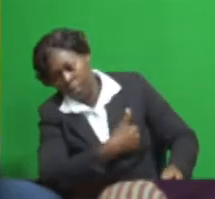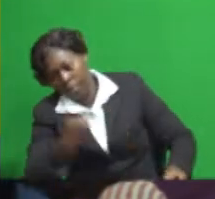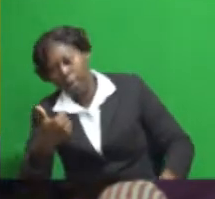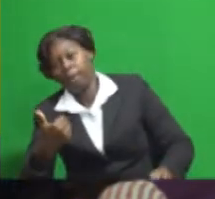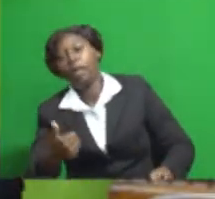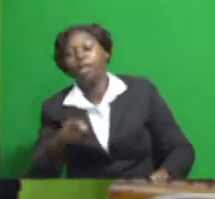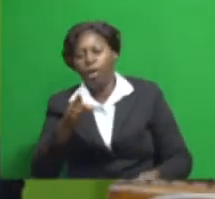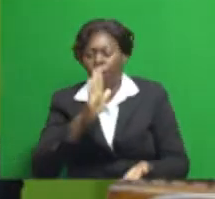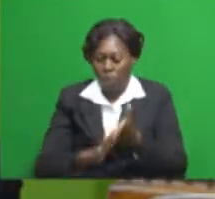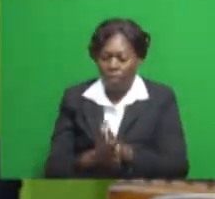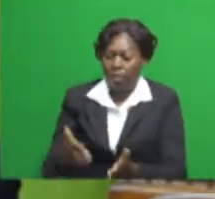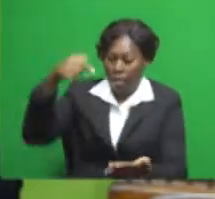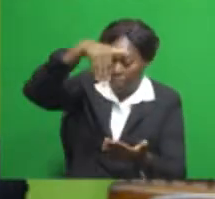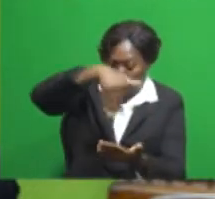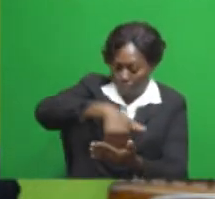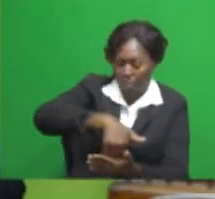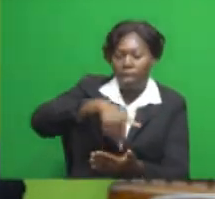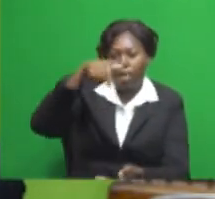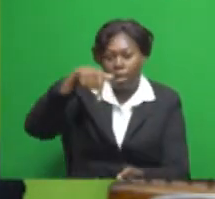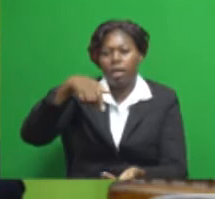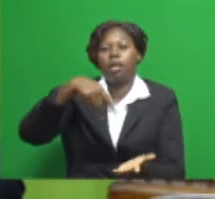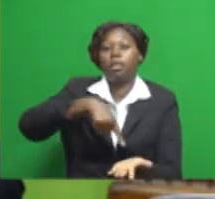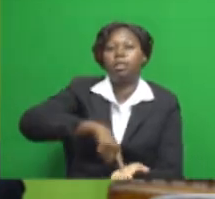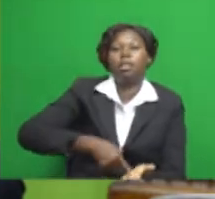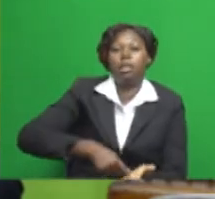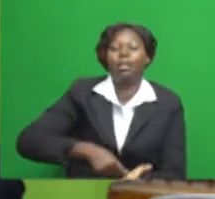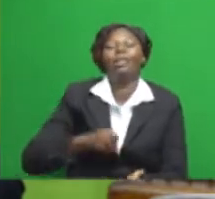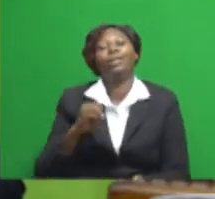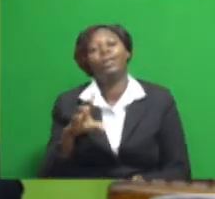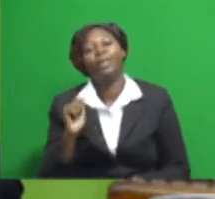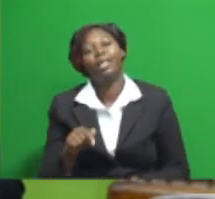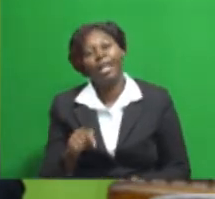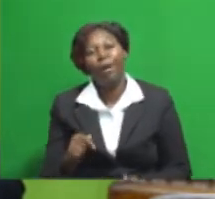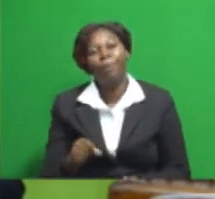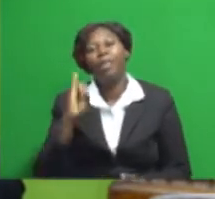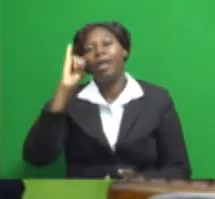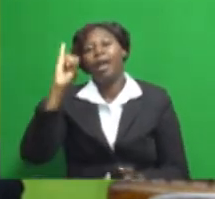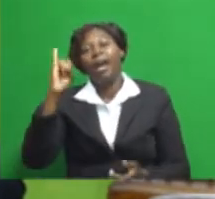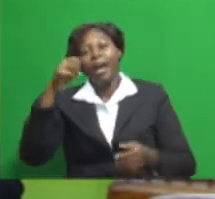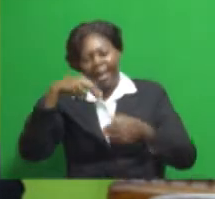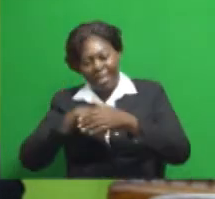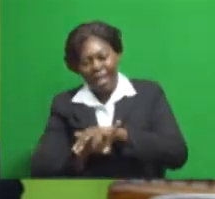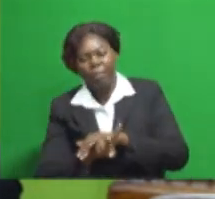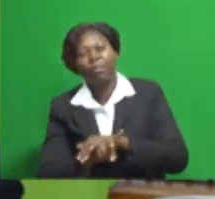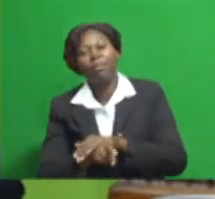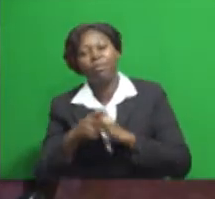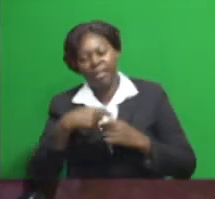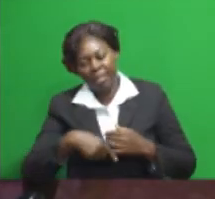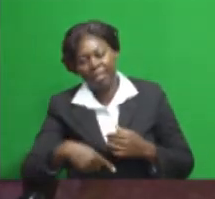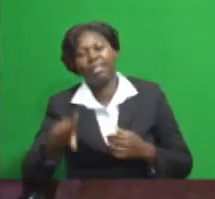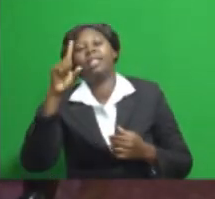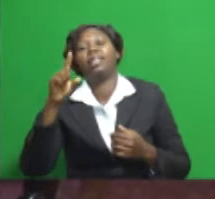rino. Isaya akabva atumwa muprofita. Zvikanzi, udzai Ezekia kuti zvaari kutogwinyisa vanhu zviari